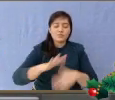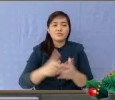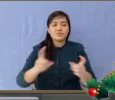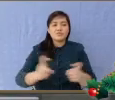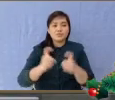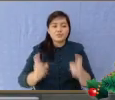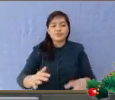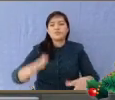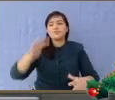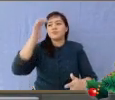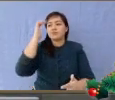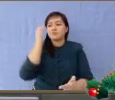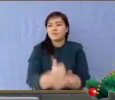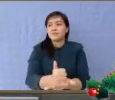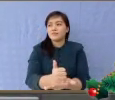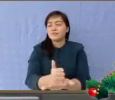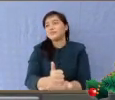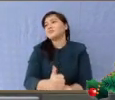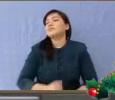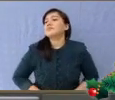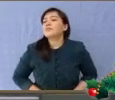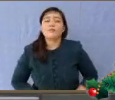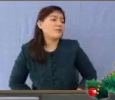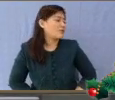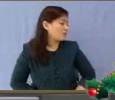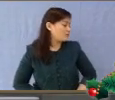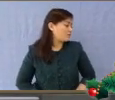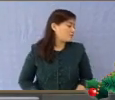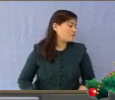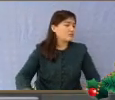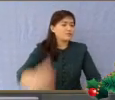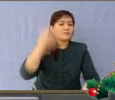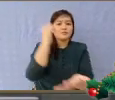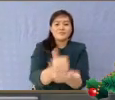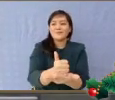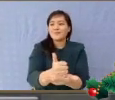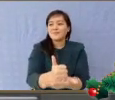Amen. I believe we can shout aloud amen for that preaching. Amen. Great